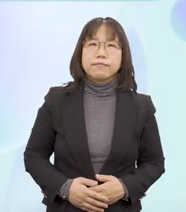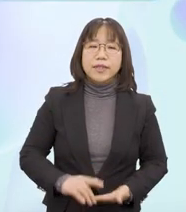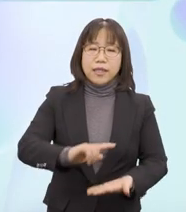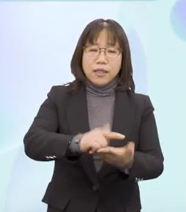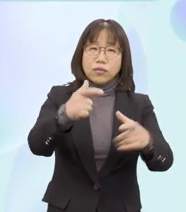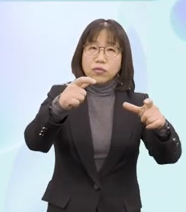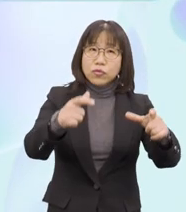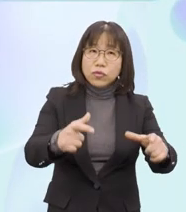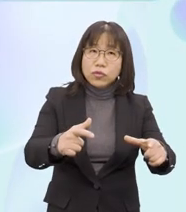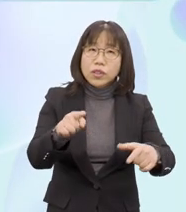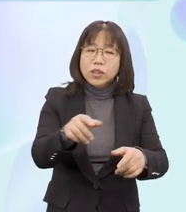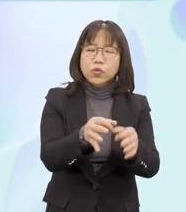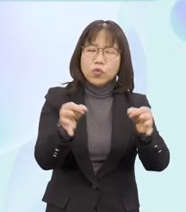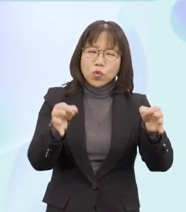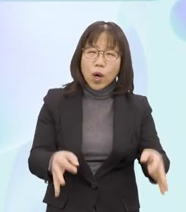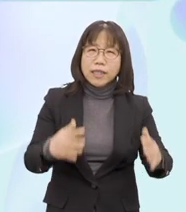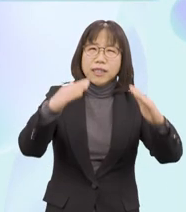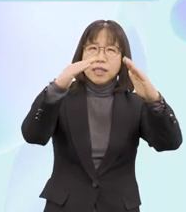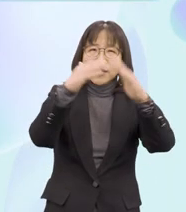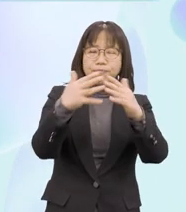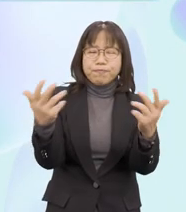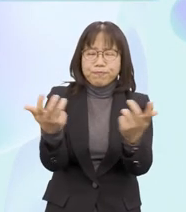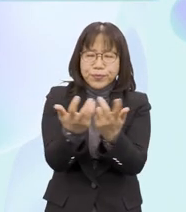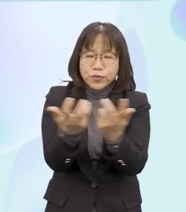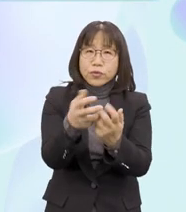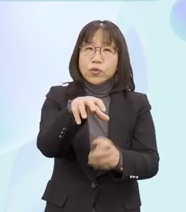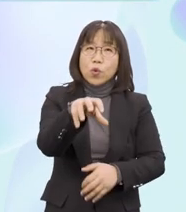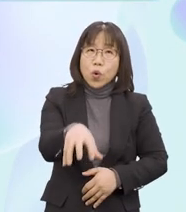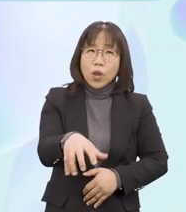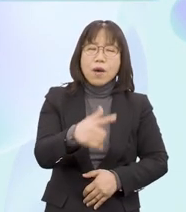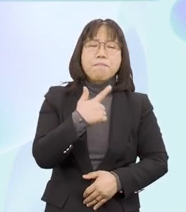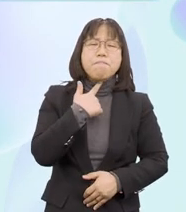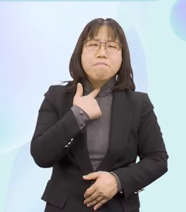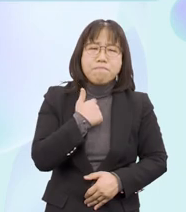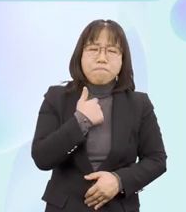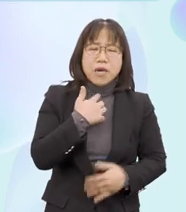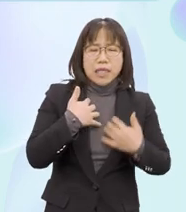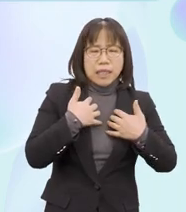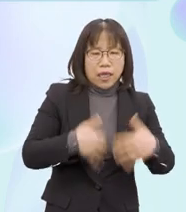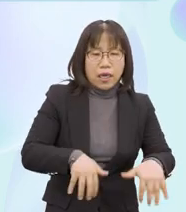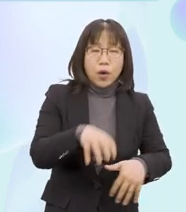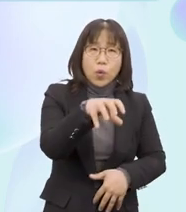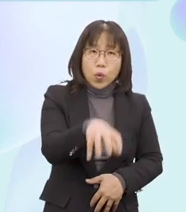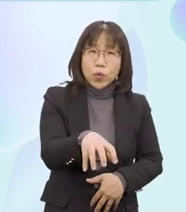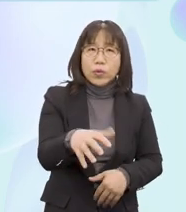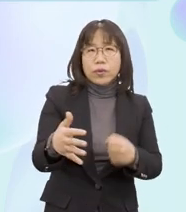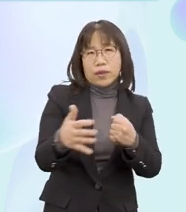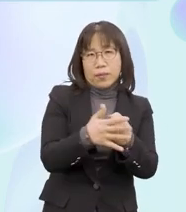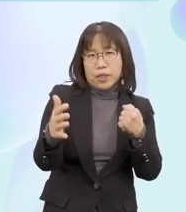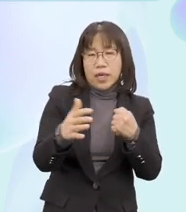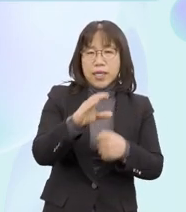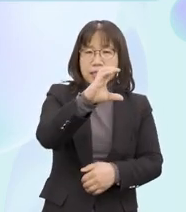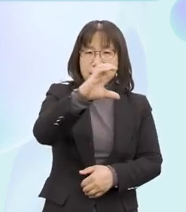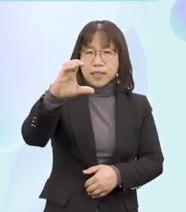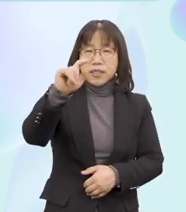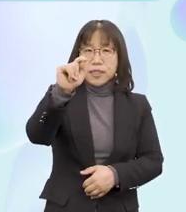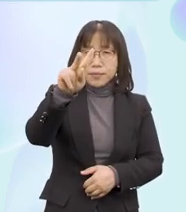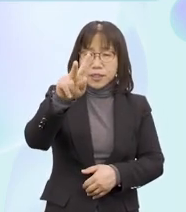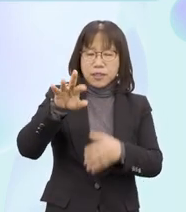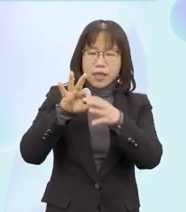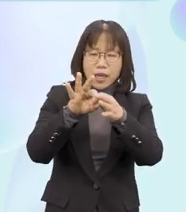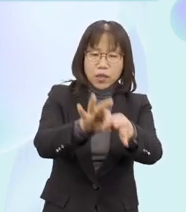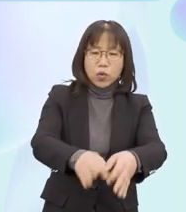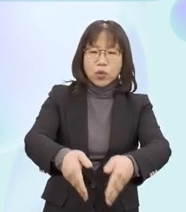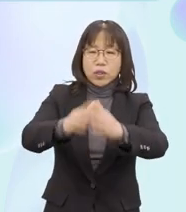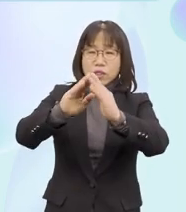으 강서구는 그동안 주택 밀집지역에 범죄 취약지역 을 대상으로 고화질 방범 cctv 를 지속적으로